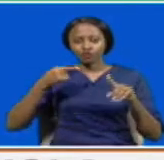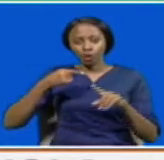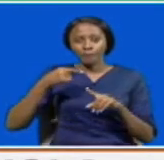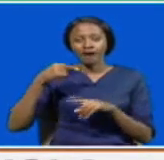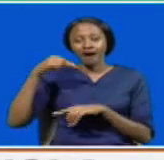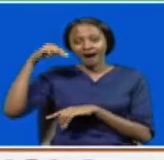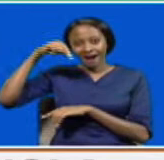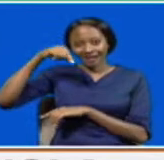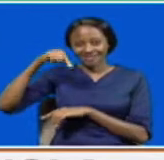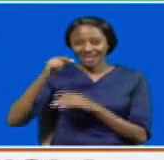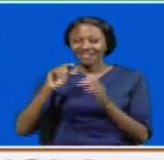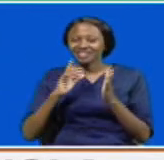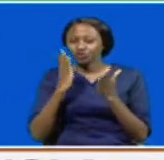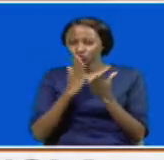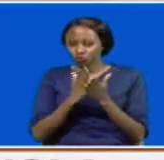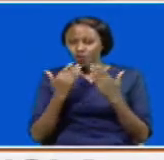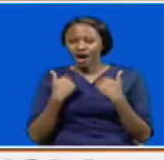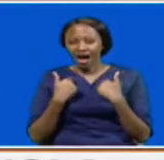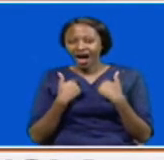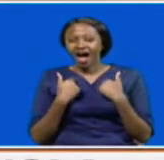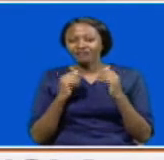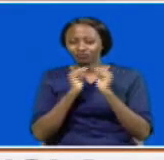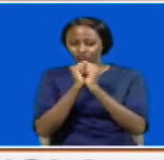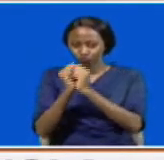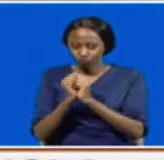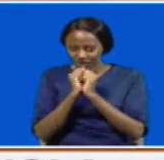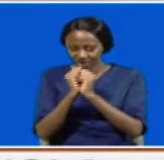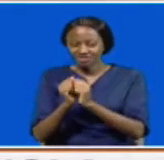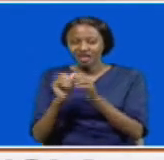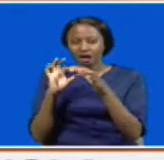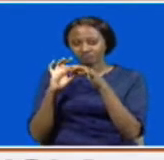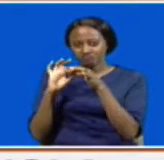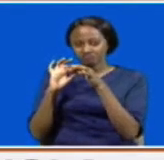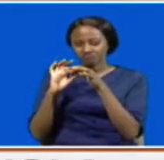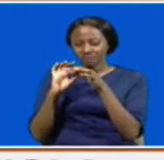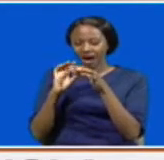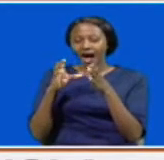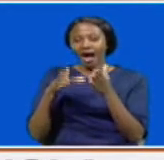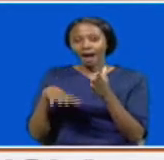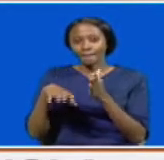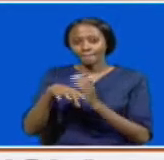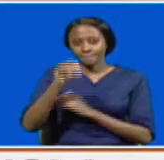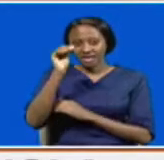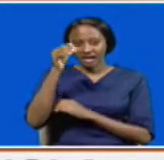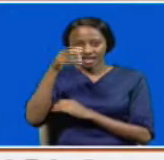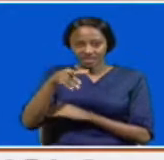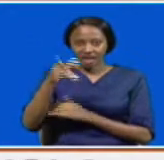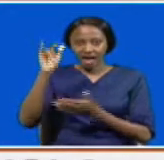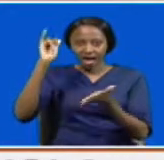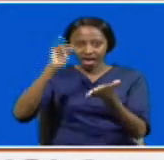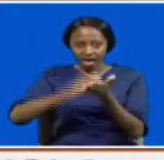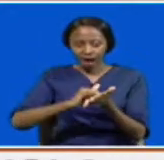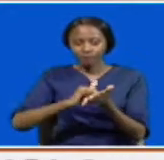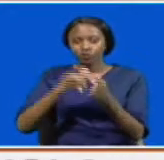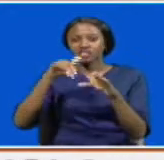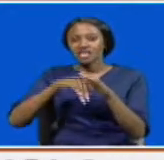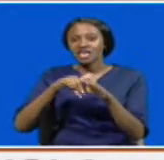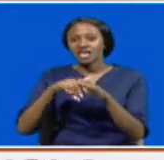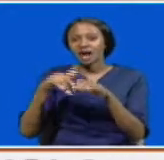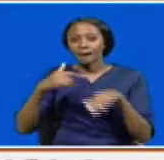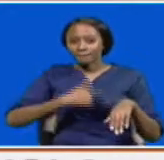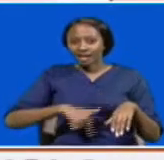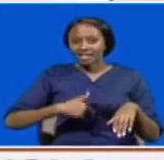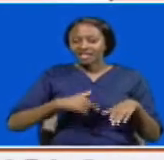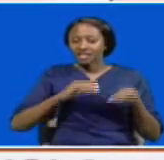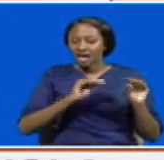ana mawasiliano muhimu sana na rafikie. Alimchukua kutoka uwanja wa ndege wa Malindi na kuelekea katika mgahawa fulani mjini, na